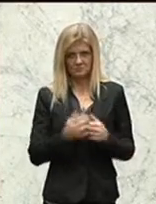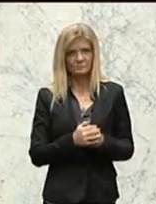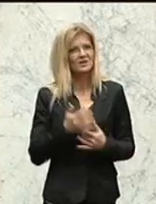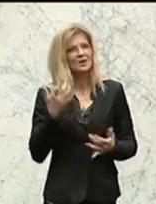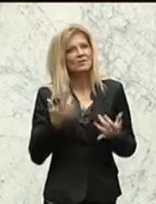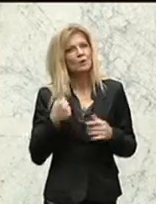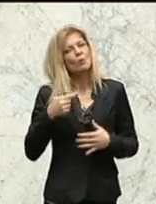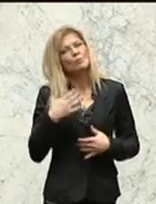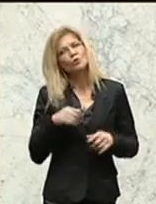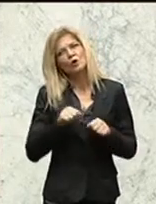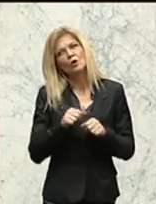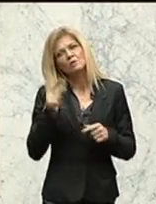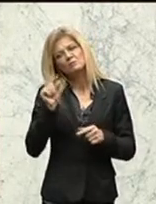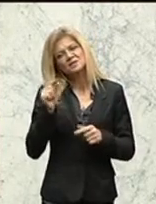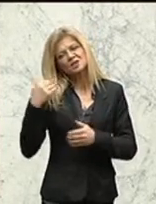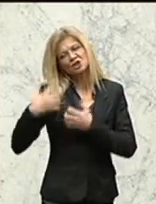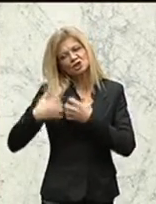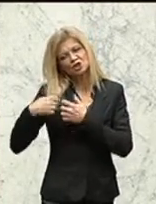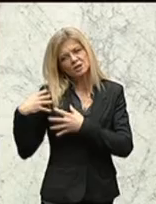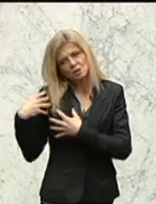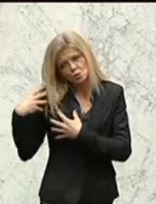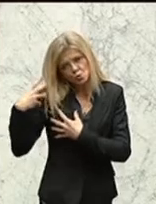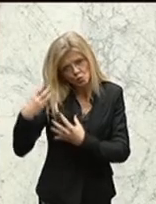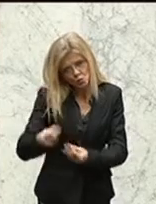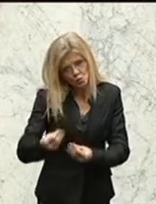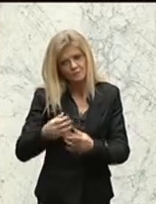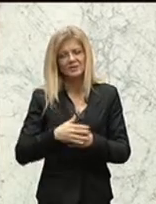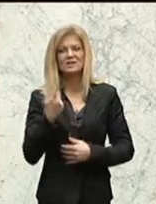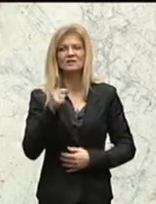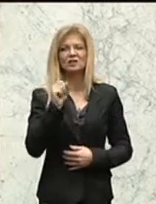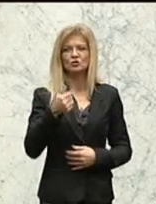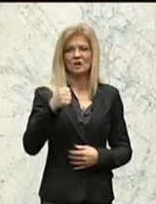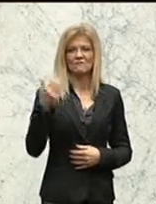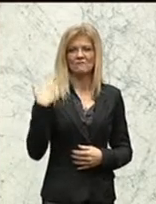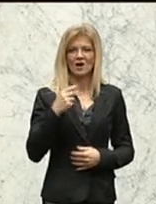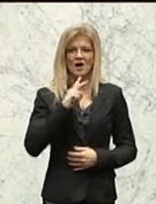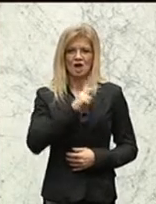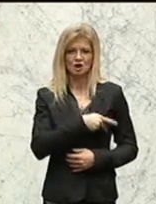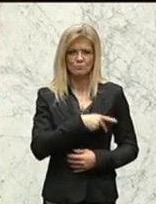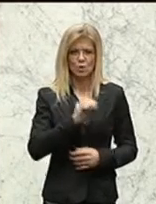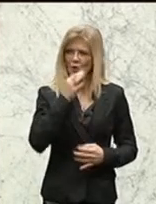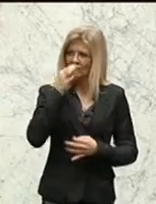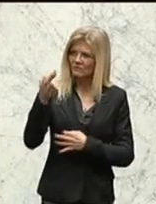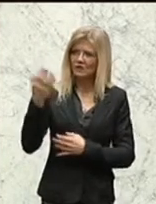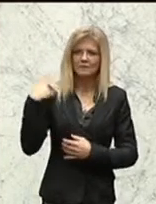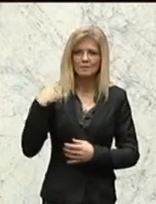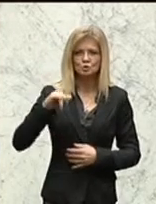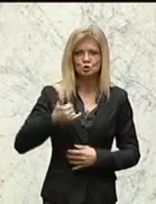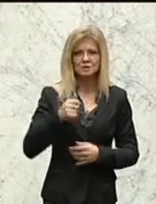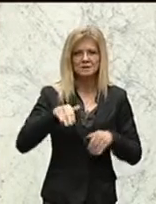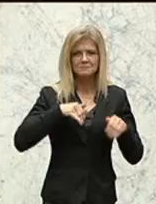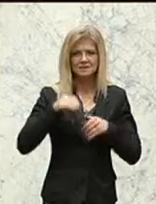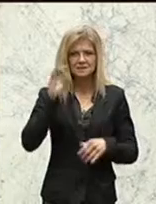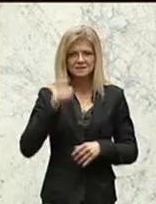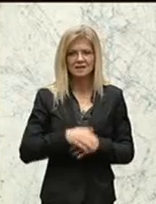Geschichte holen. 2011 hat eine SPÖ-Anfrage an die damalige Justizministerin Beatrice Kahl ergeben, dass 86